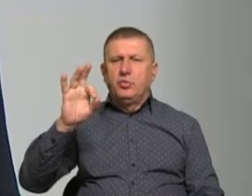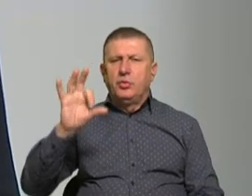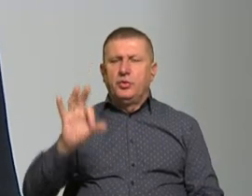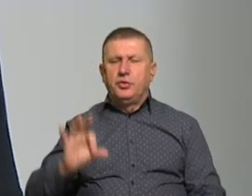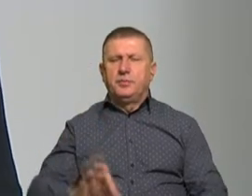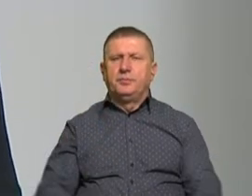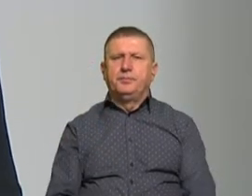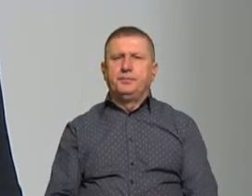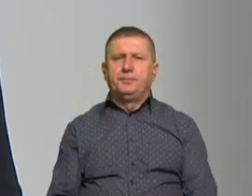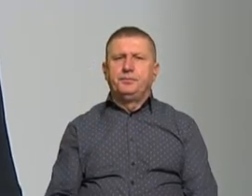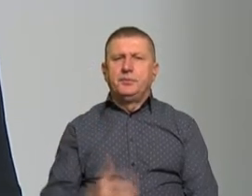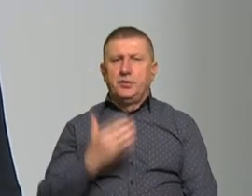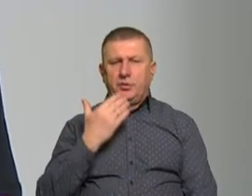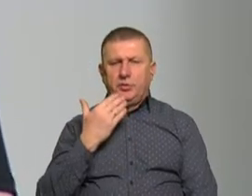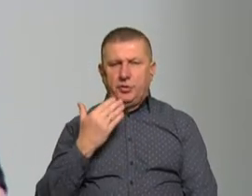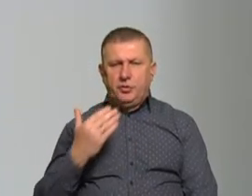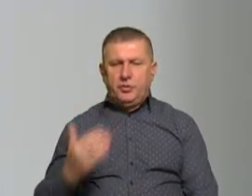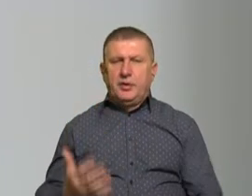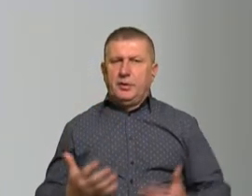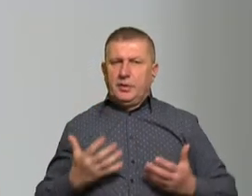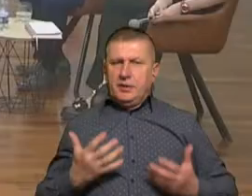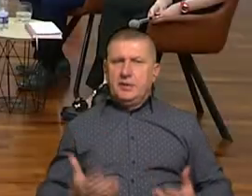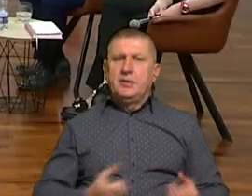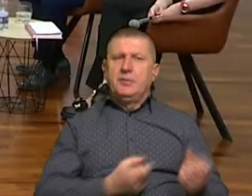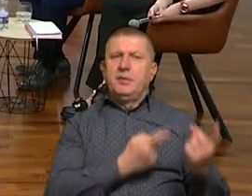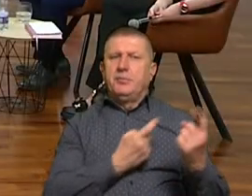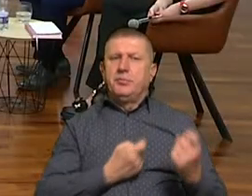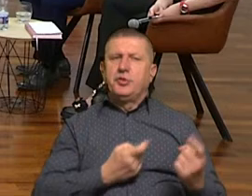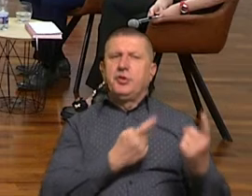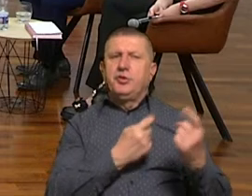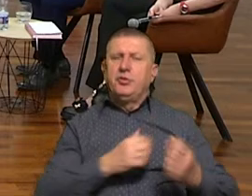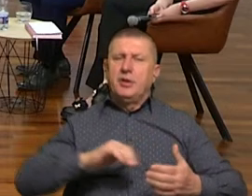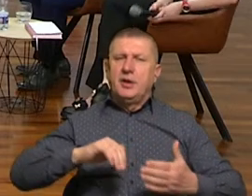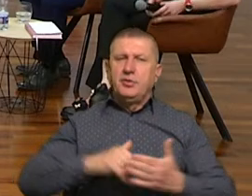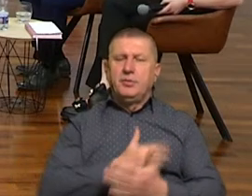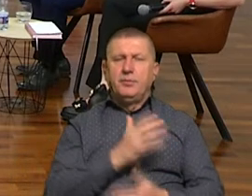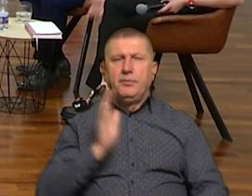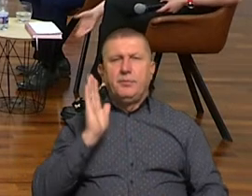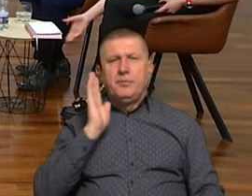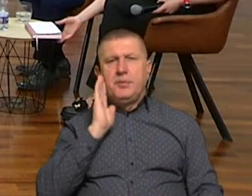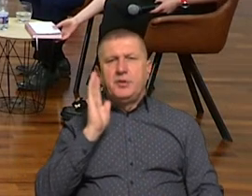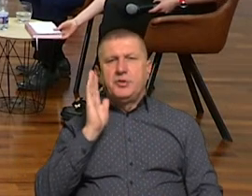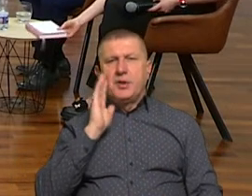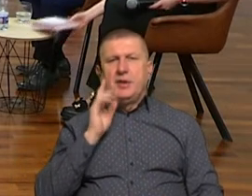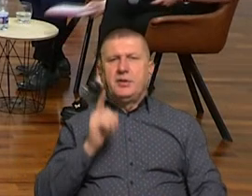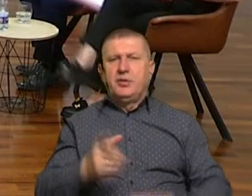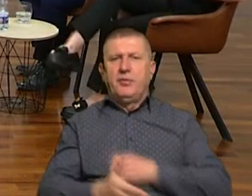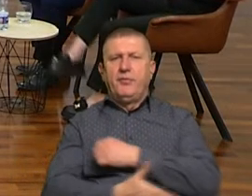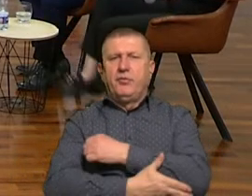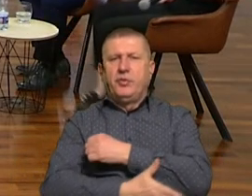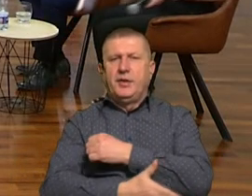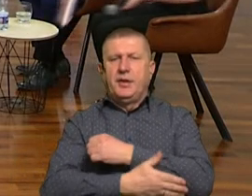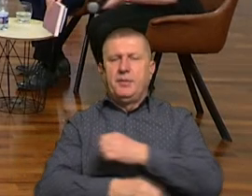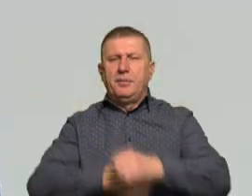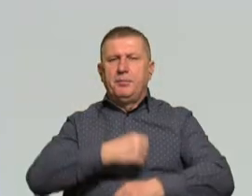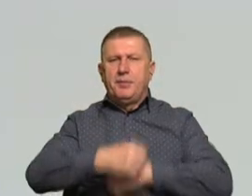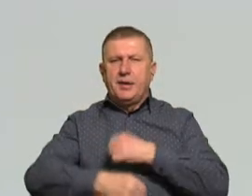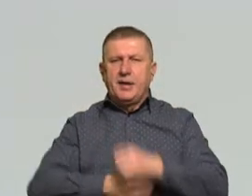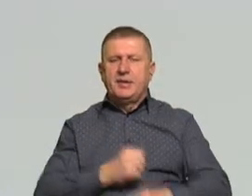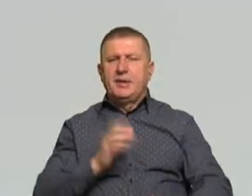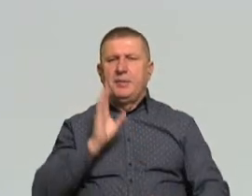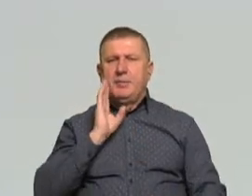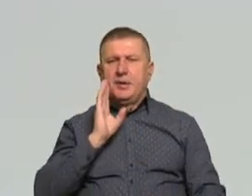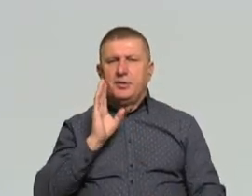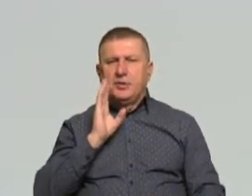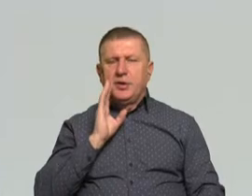Łoś. Dziękuję. Jeżeli rzeczywiście chcemy przyciągać do naszego miasta nowych mieszkańców, to tutaj takie fundamenty jak mieszkanie, praca,